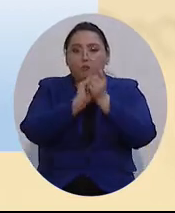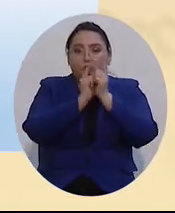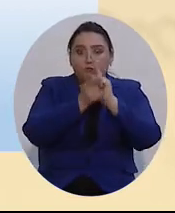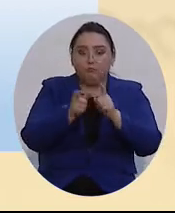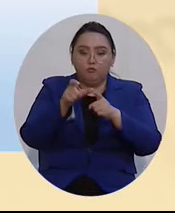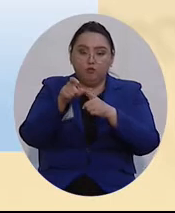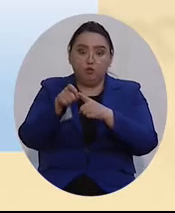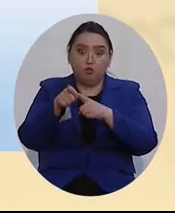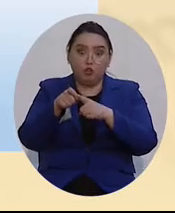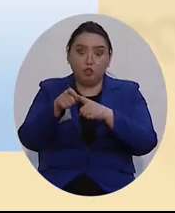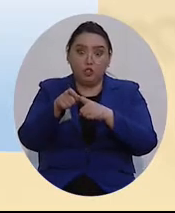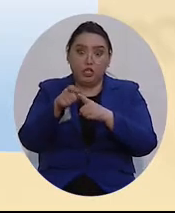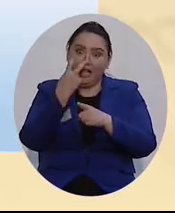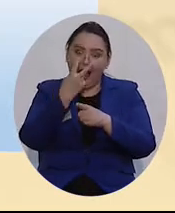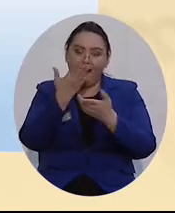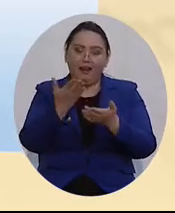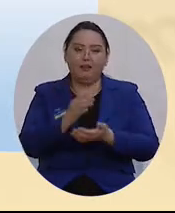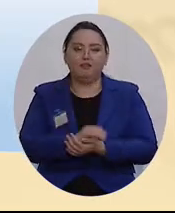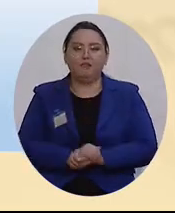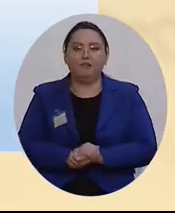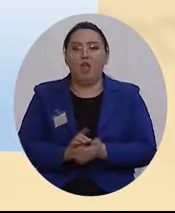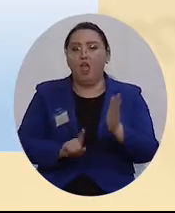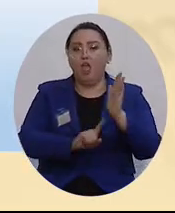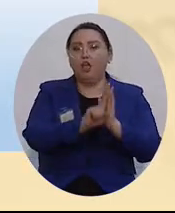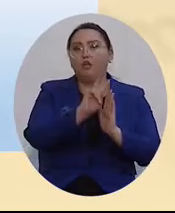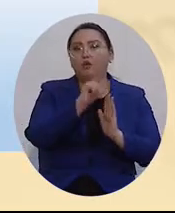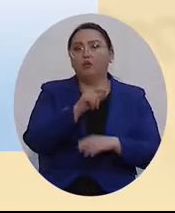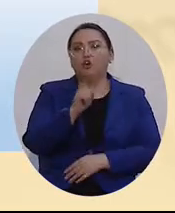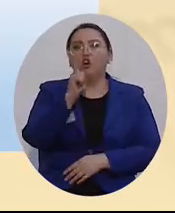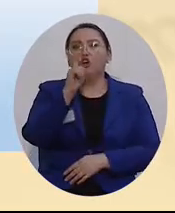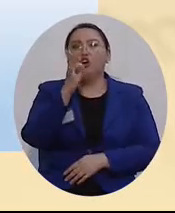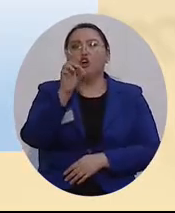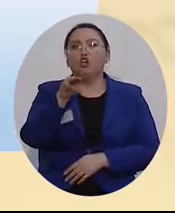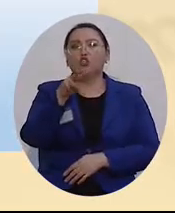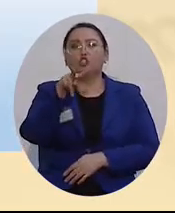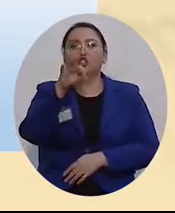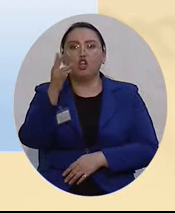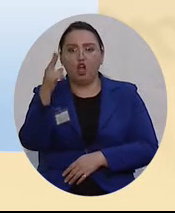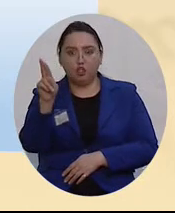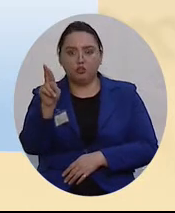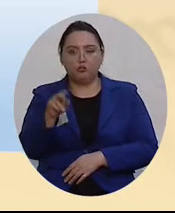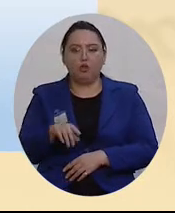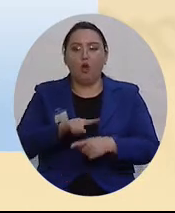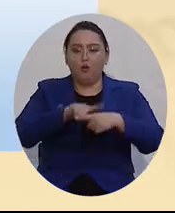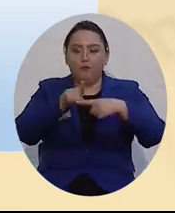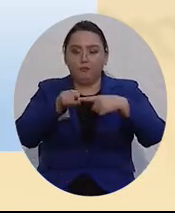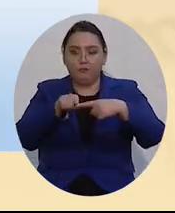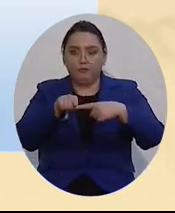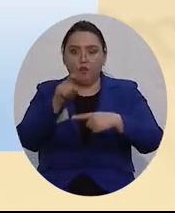тайлбарлая. За хамгийн эхний үйлэг бол хөтлөөд гэсэн үг байгаа. За хөтлөөд гэдэг үг язгуур